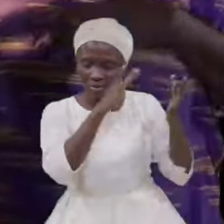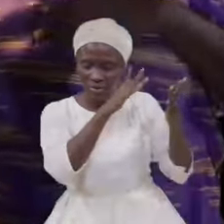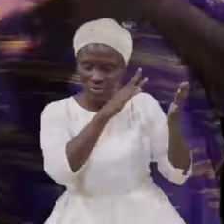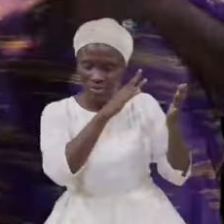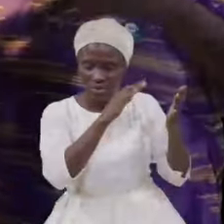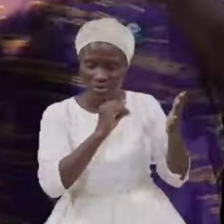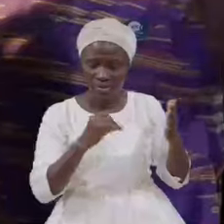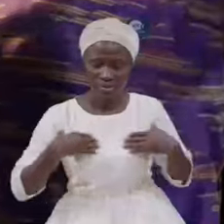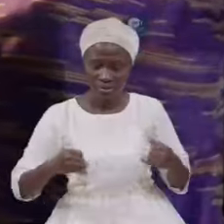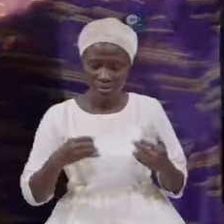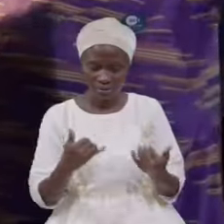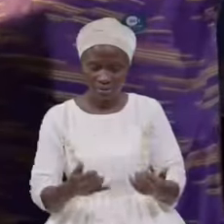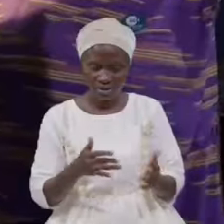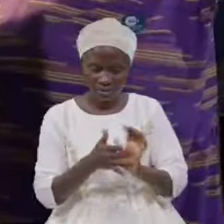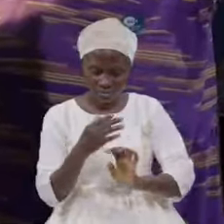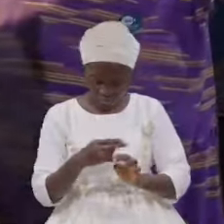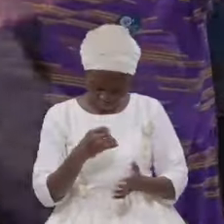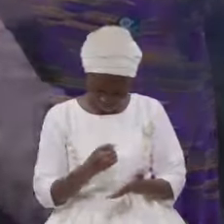Jésus.